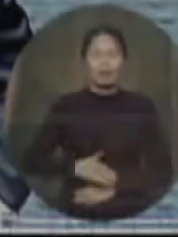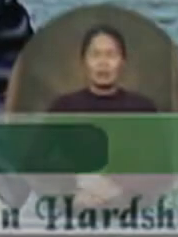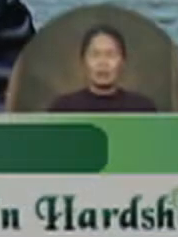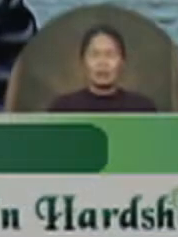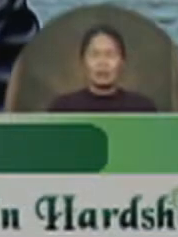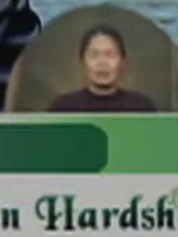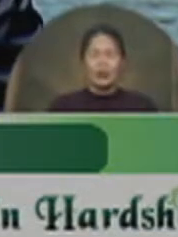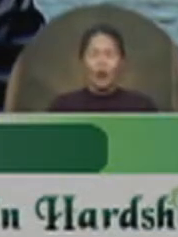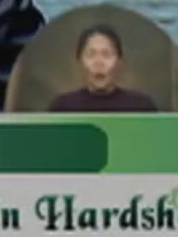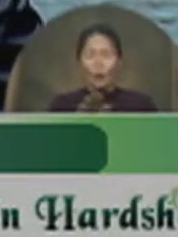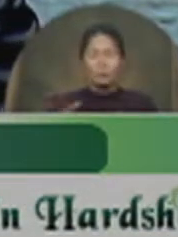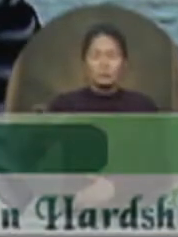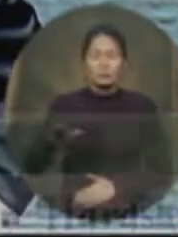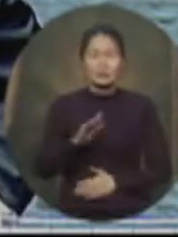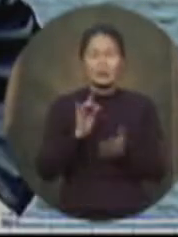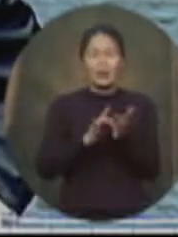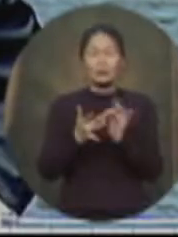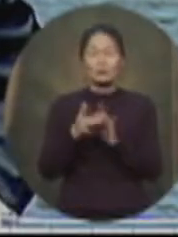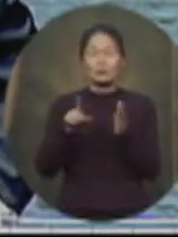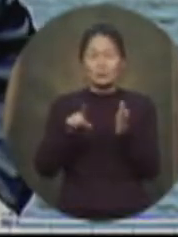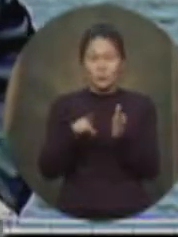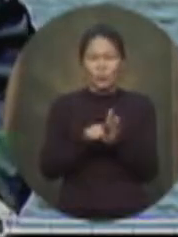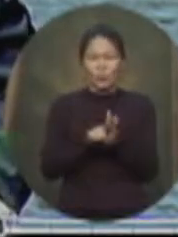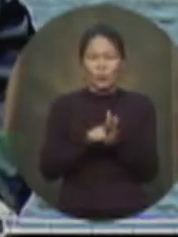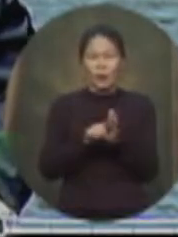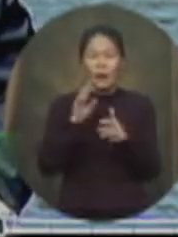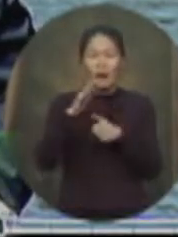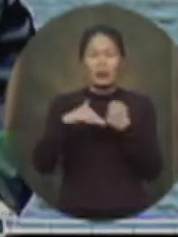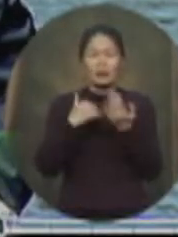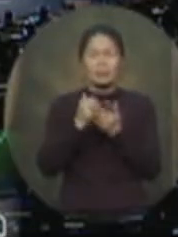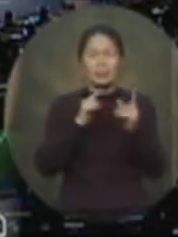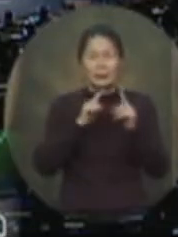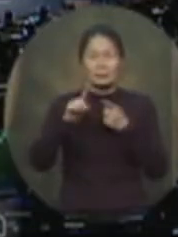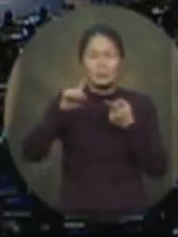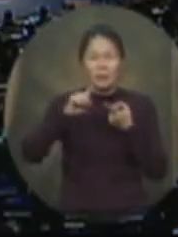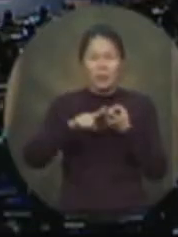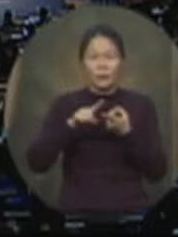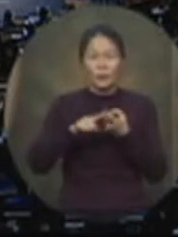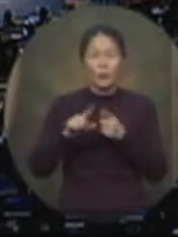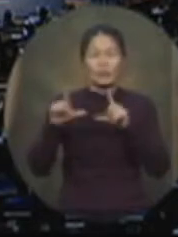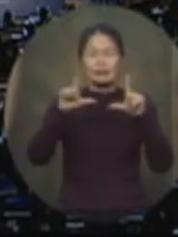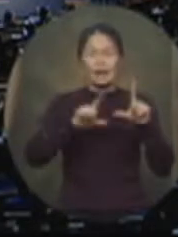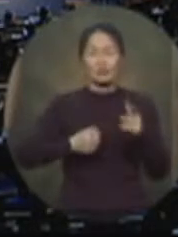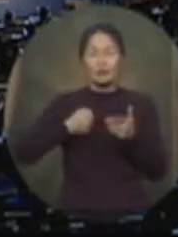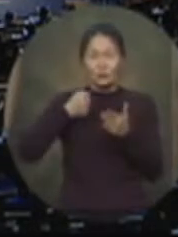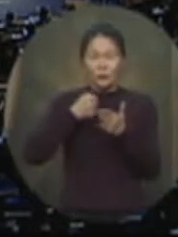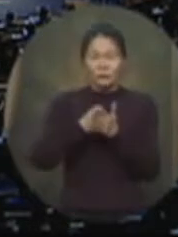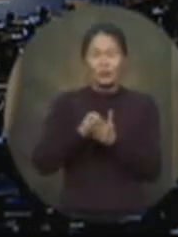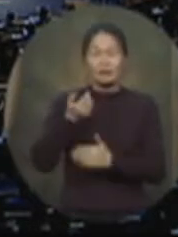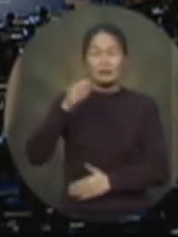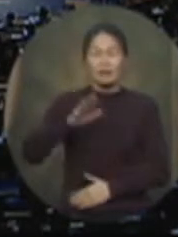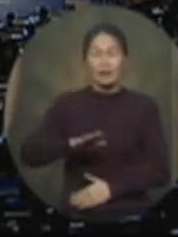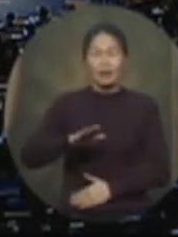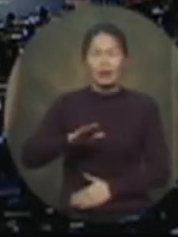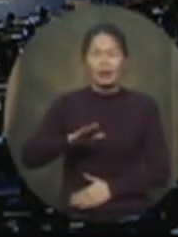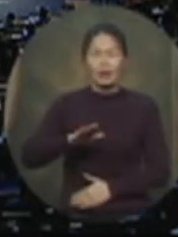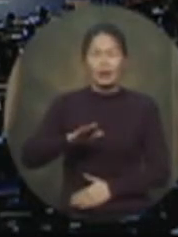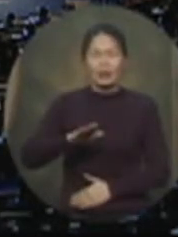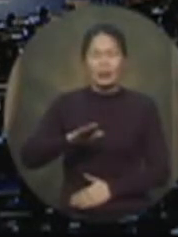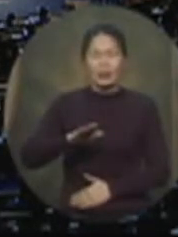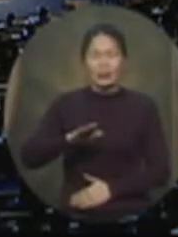자 여러분들은 예수를 믿으시고 이제 하나님의 말씀대로 살기로 작정한 셨는데 그 길에